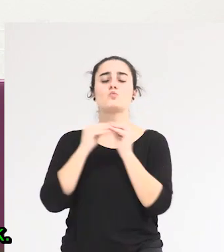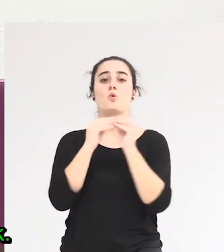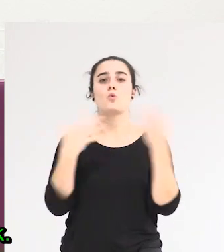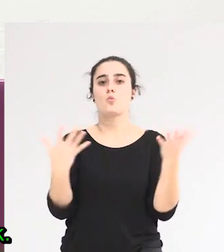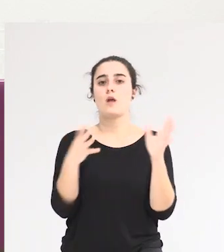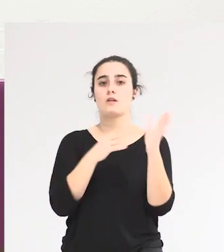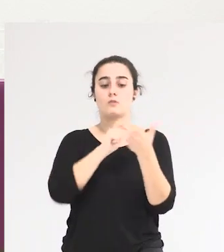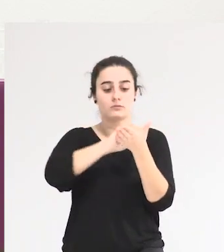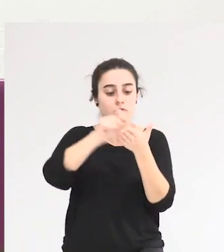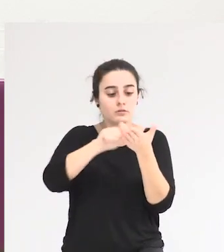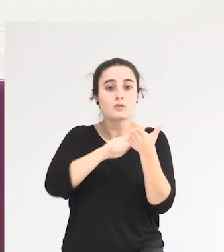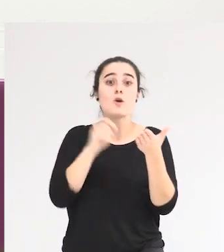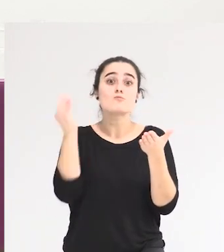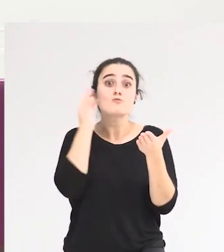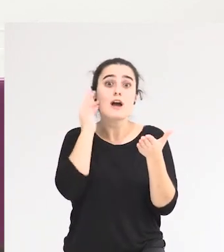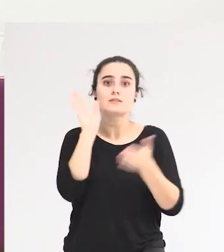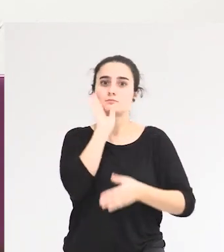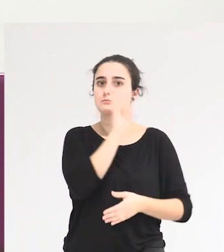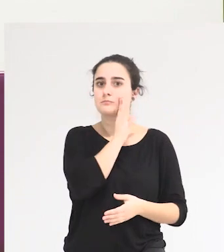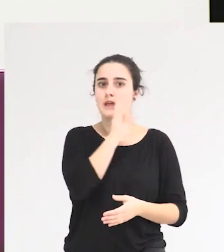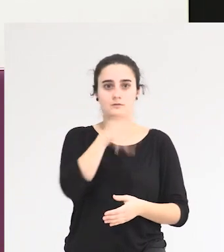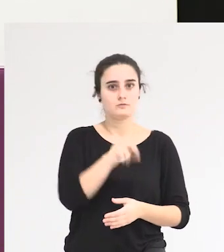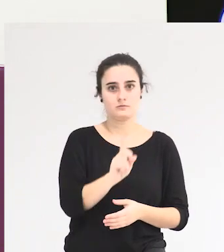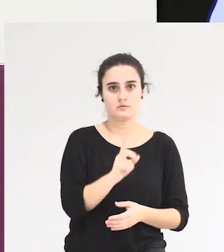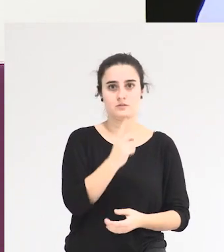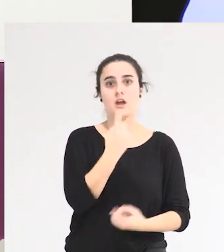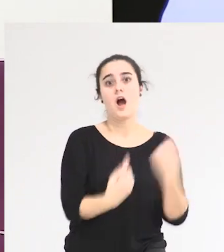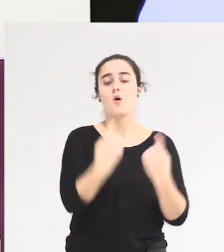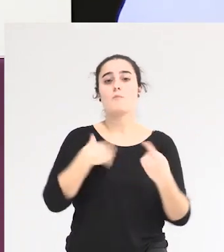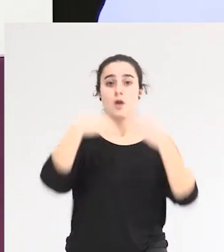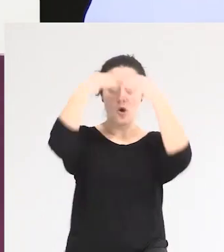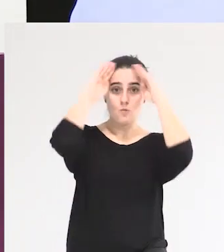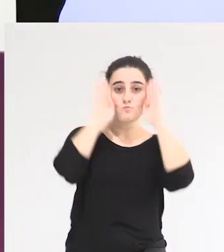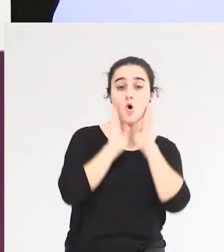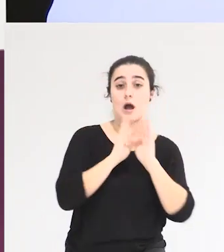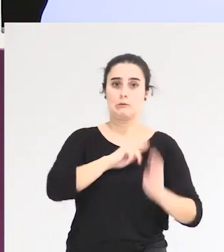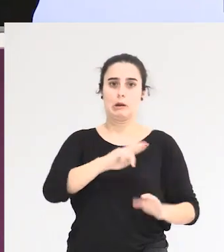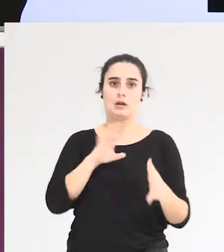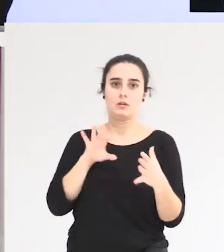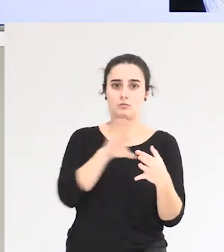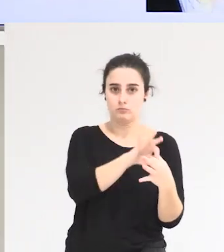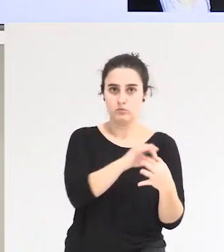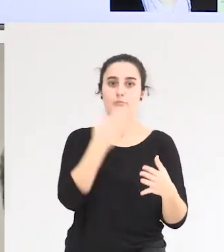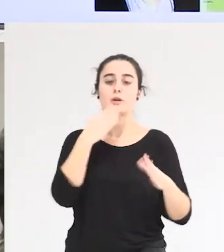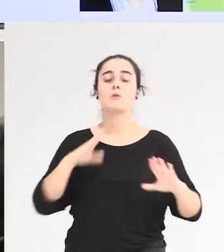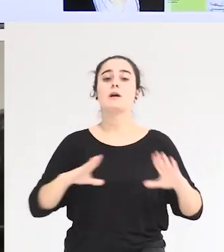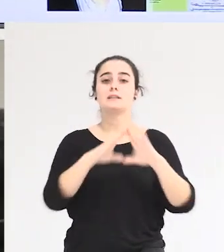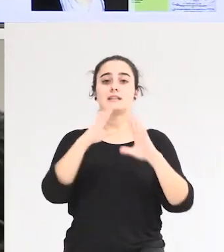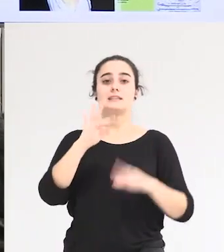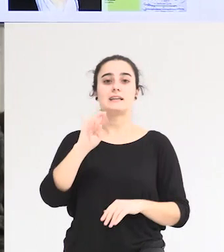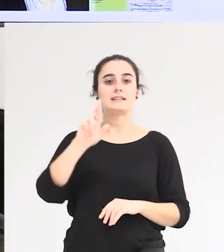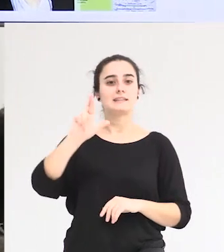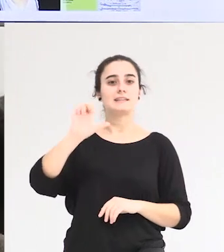horiek ez direla ama, bai? Ez dira ama. Askotan dira erlegiosoak, monjak eta bar, eta orda, ba, Santa Teresa de Jesus, gogoratuko